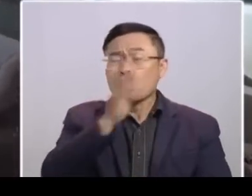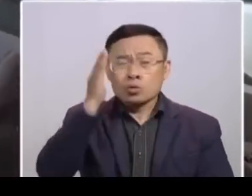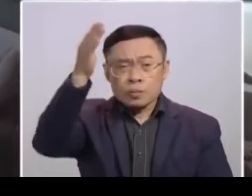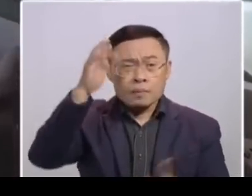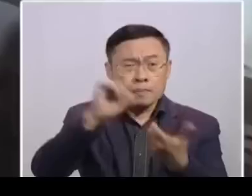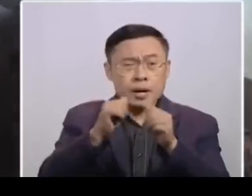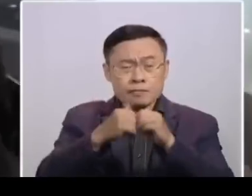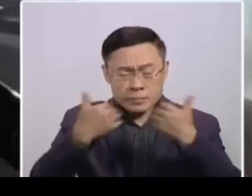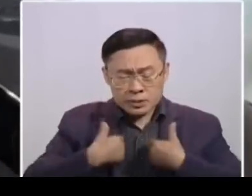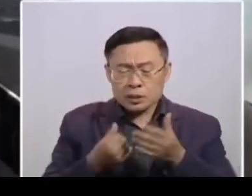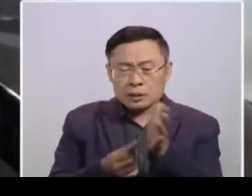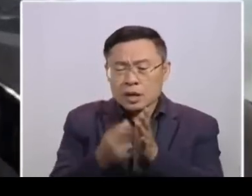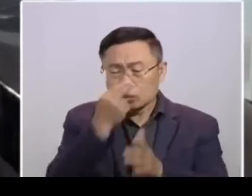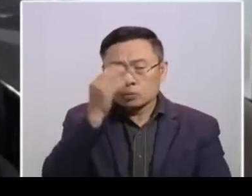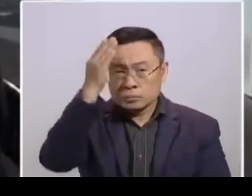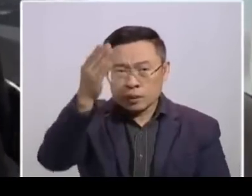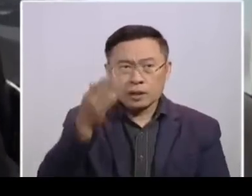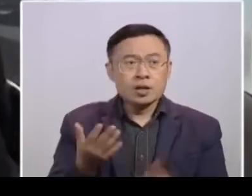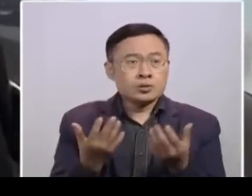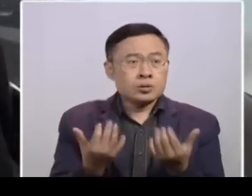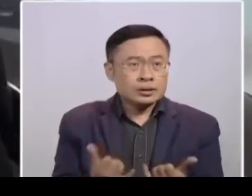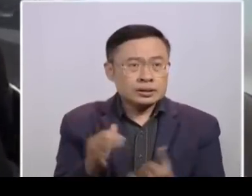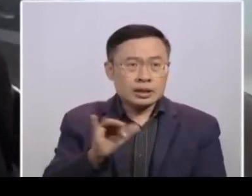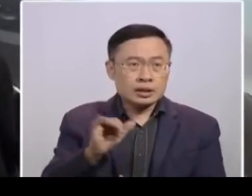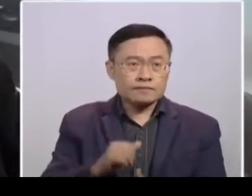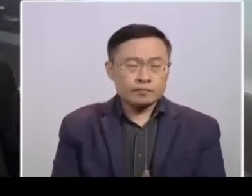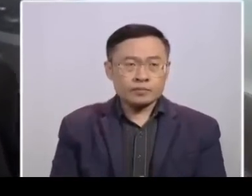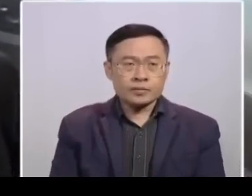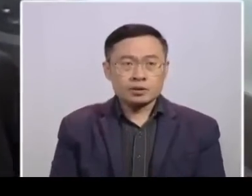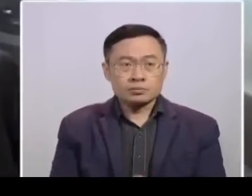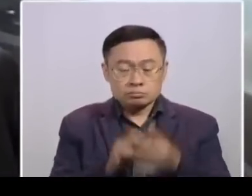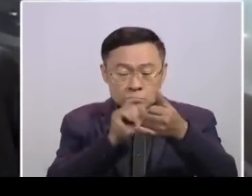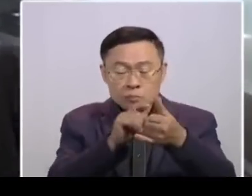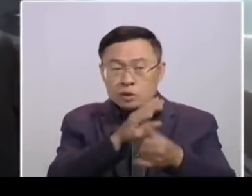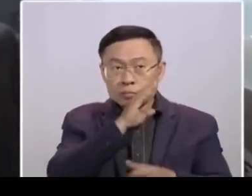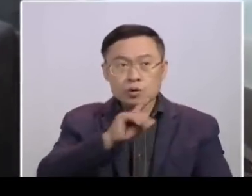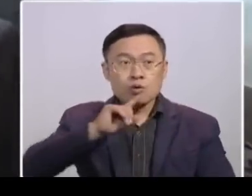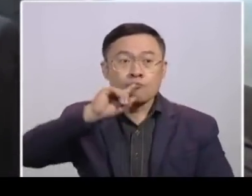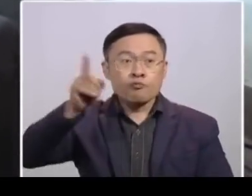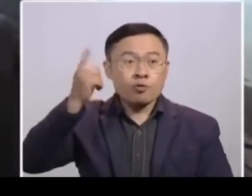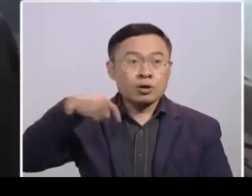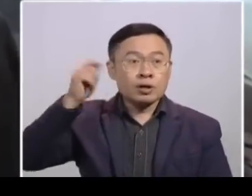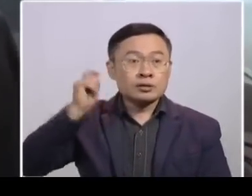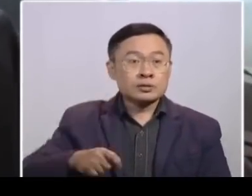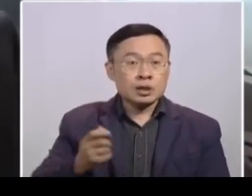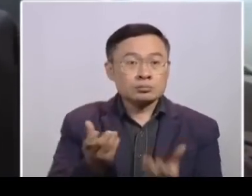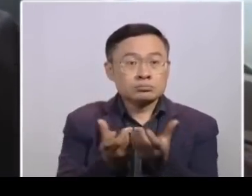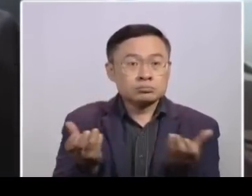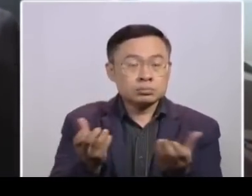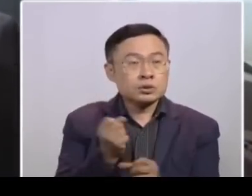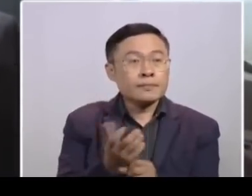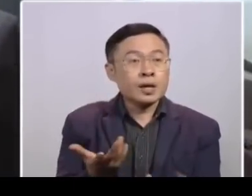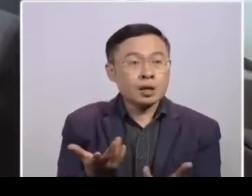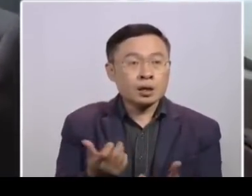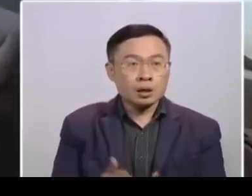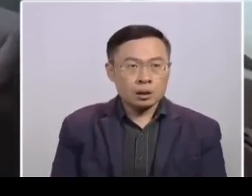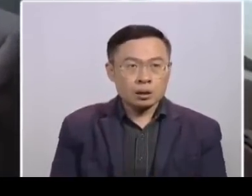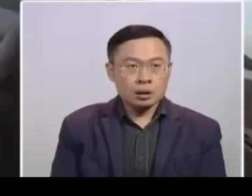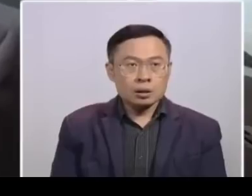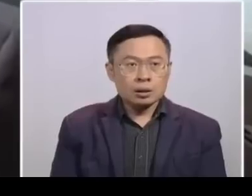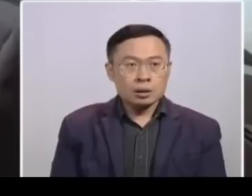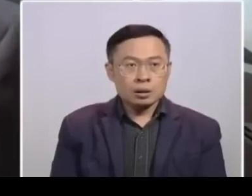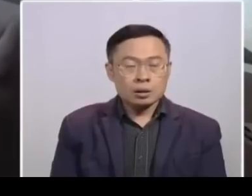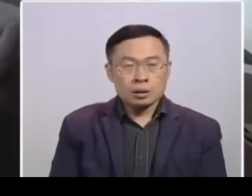ร้องต่อศาลรัฐธรรมนูญกรณีมติสภาเมื่อวานนี้ค่ะ ที่ผมเห็นท่านจันทร์ได้นำให้ร้องไป